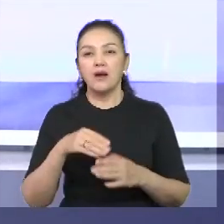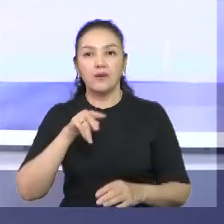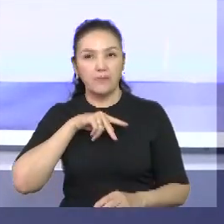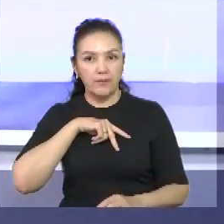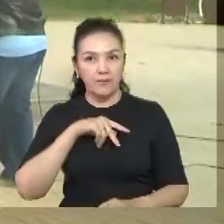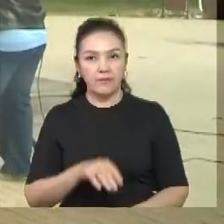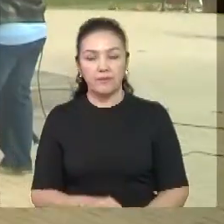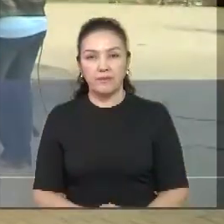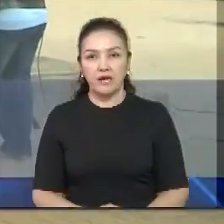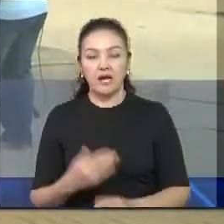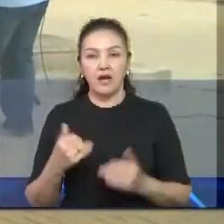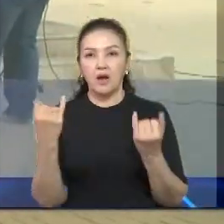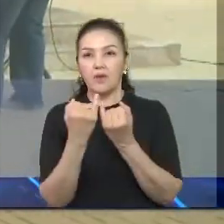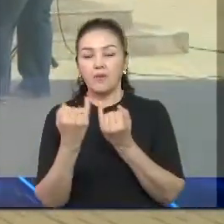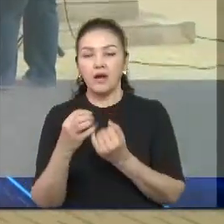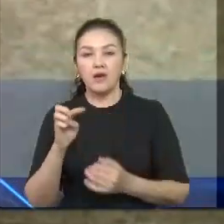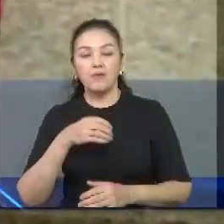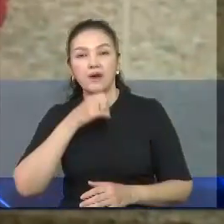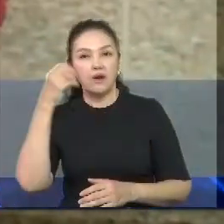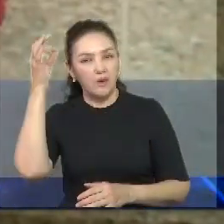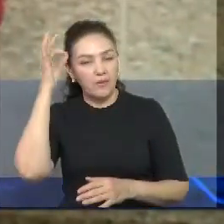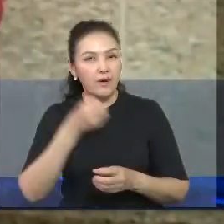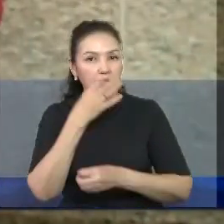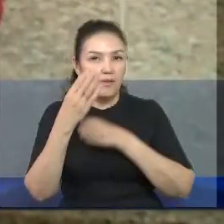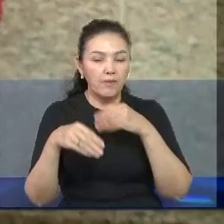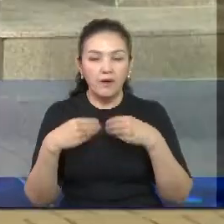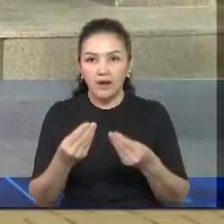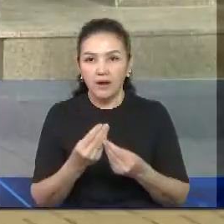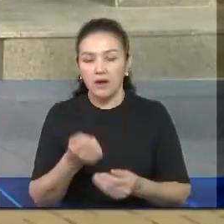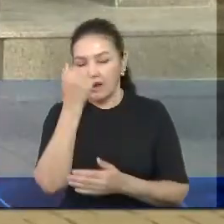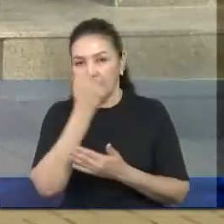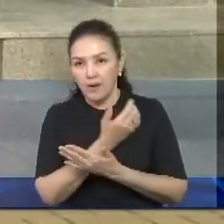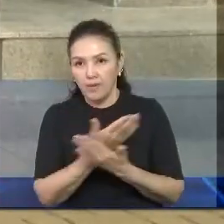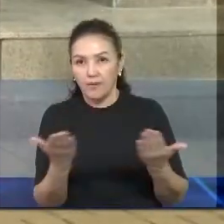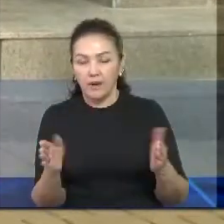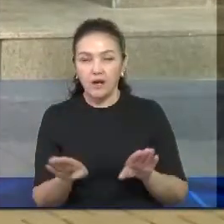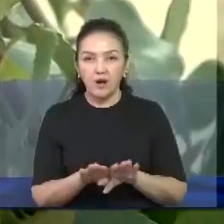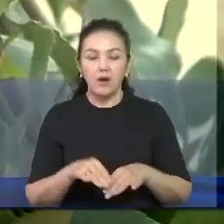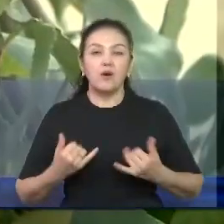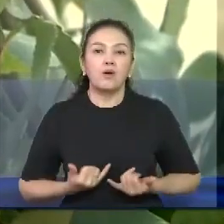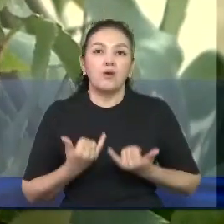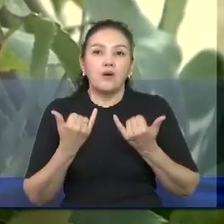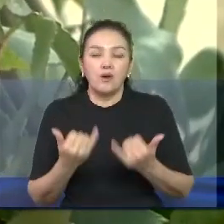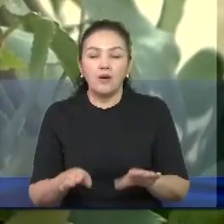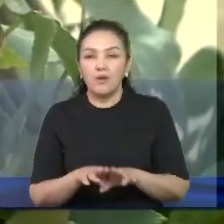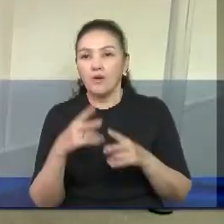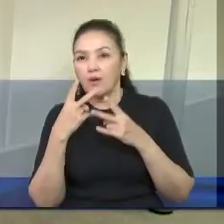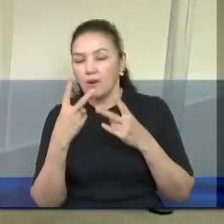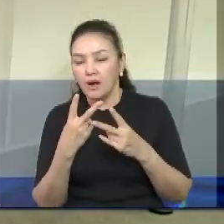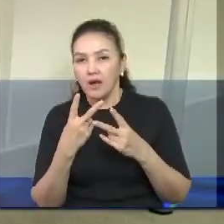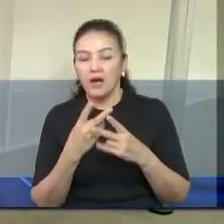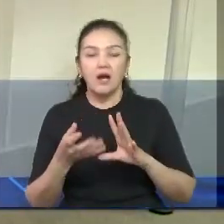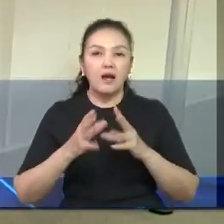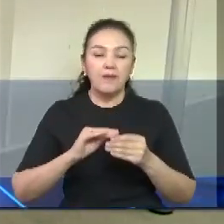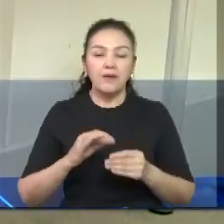марапатталды. Алдымен қонақтар абай ескерткішіне гүл шоқтарын қойып тағзым етті. Руханиятқа деген құрметін осылай көрсетті.